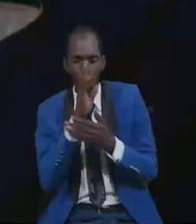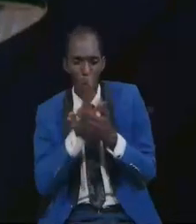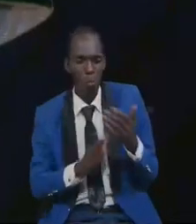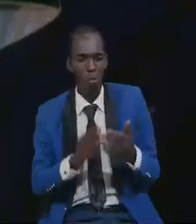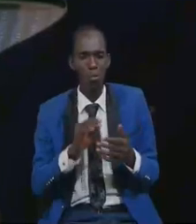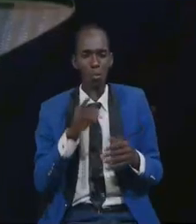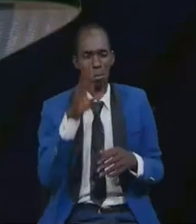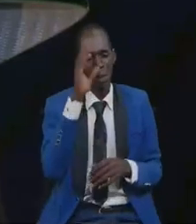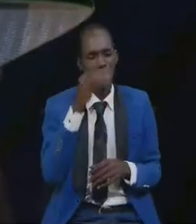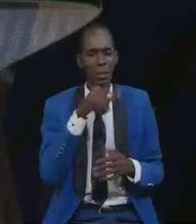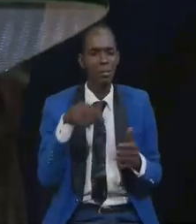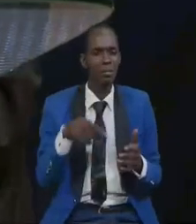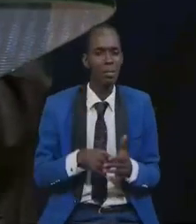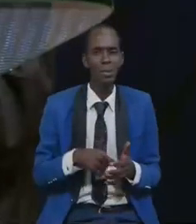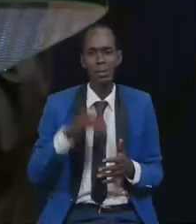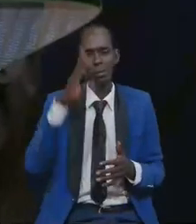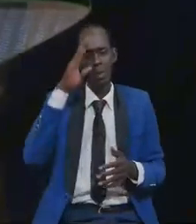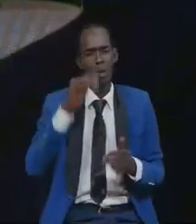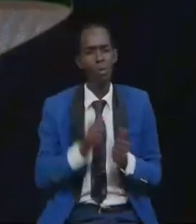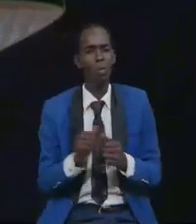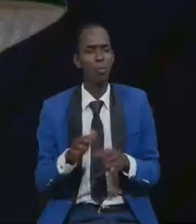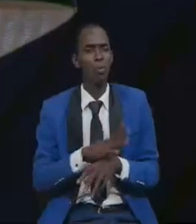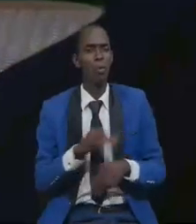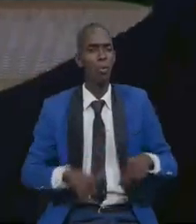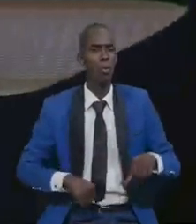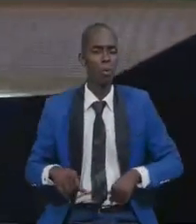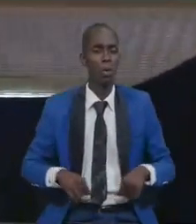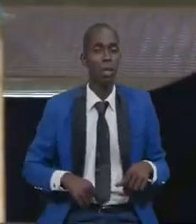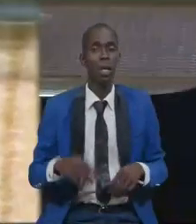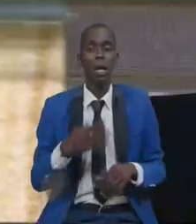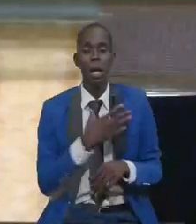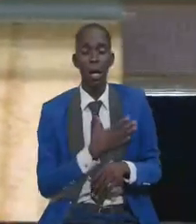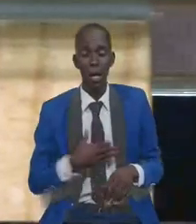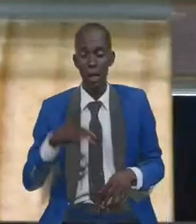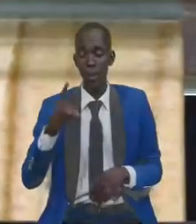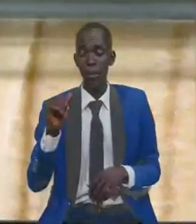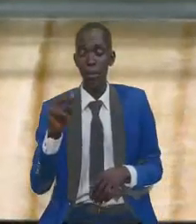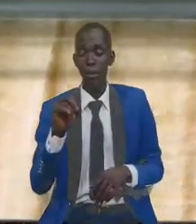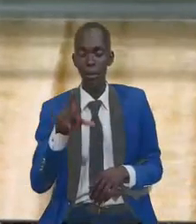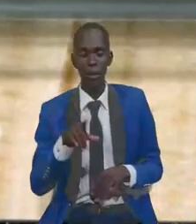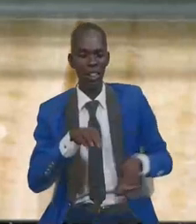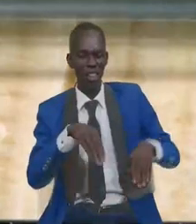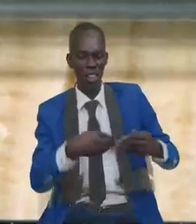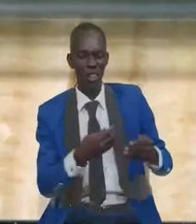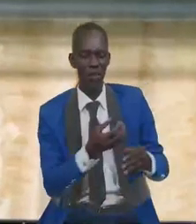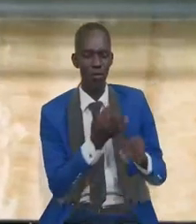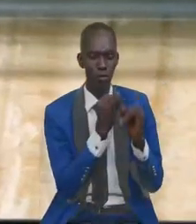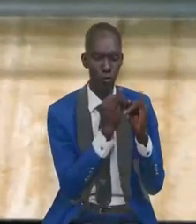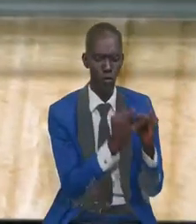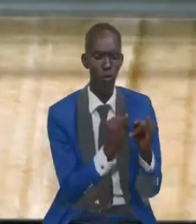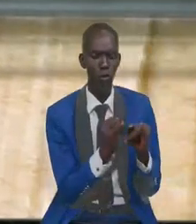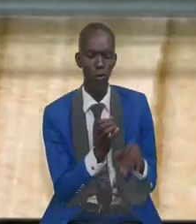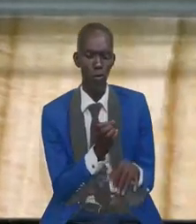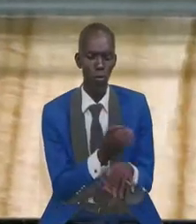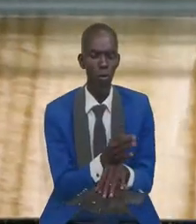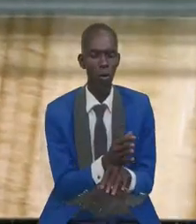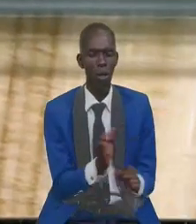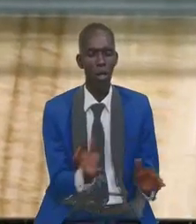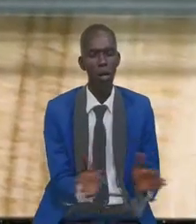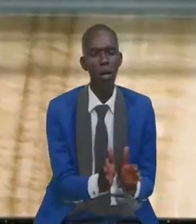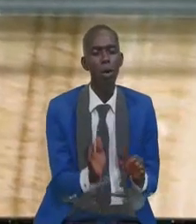exaltant qui s'exalte lui-même. Une parole est venue de Daniel et Daniel lui avait donné des instructions, de l'exhortation et